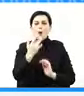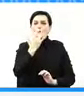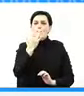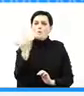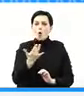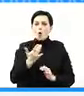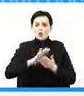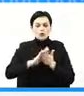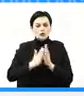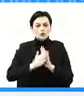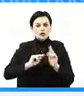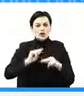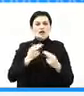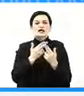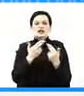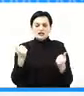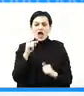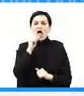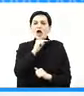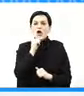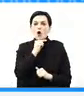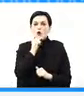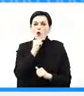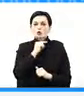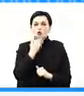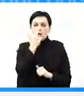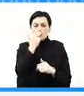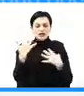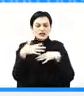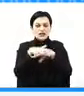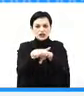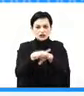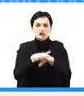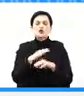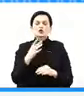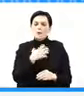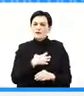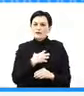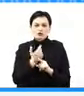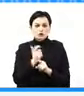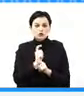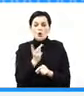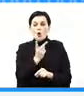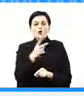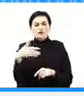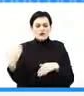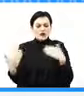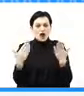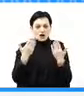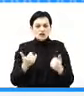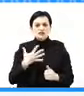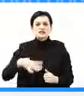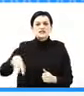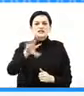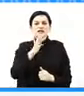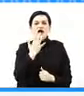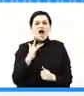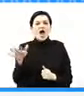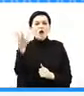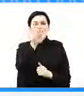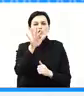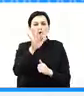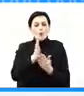ასოცირებას და ეკონომიკურ ინტეგრაციას, რაც ძალიან მნიშვნელოვანია. ორივე მხარემ აღიარა საქართველოს ევროპული